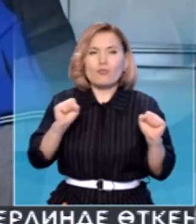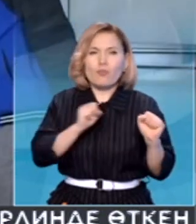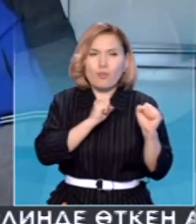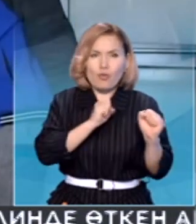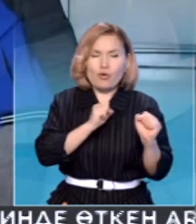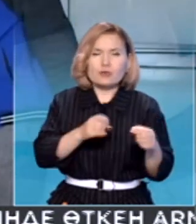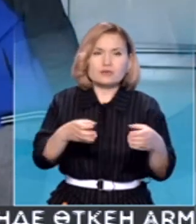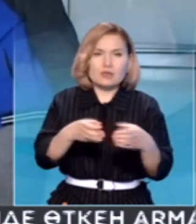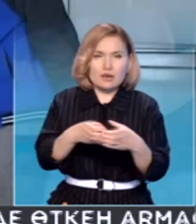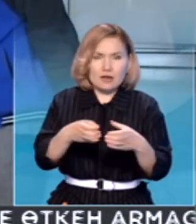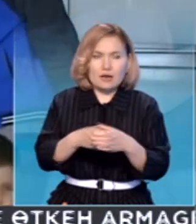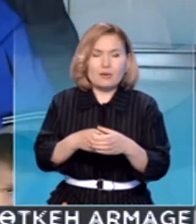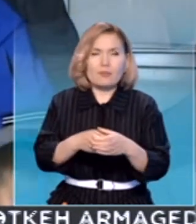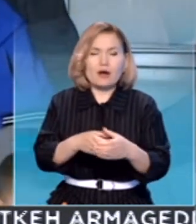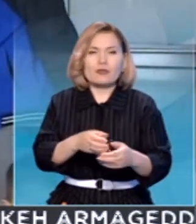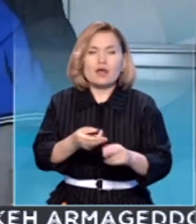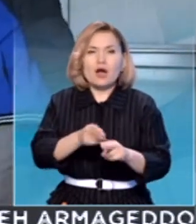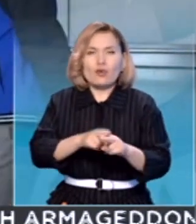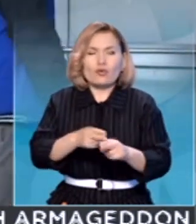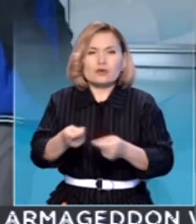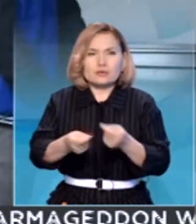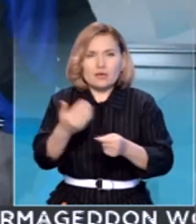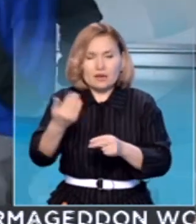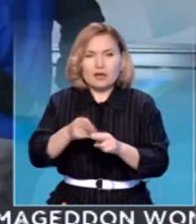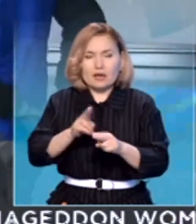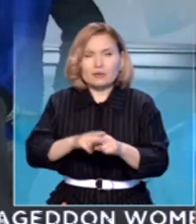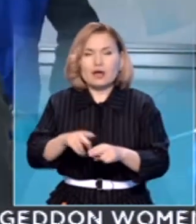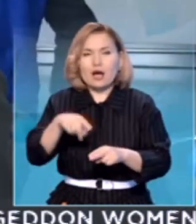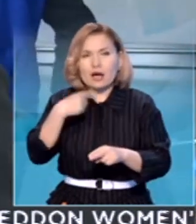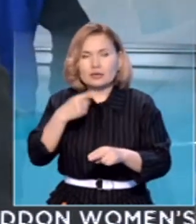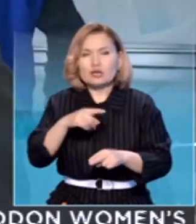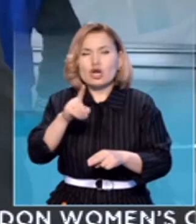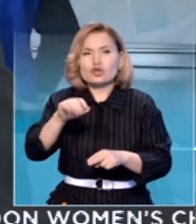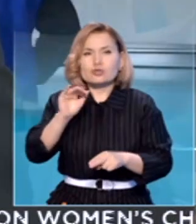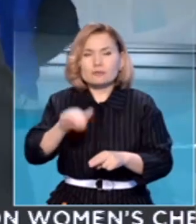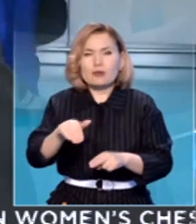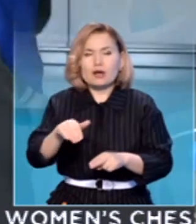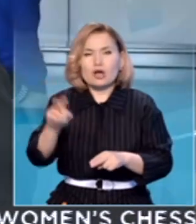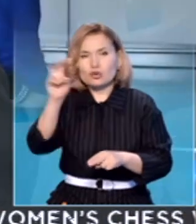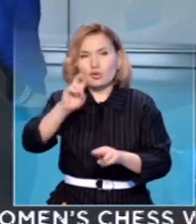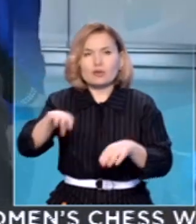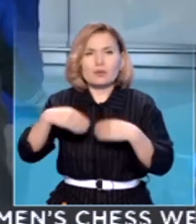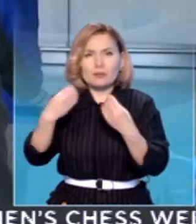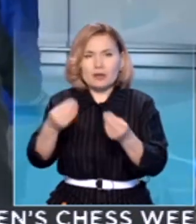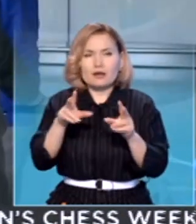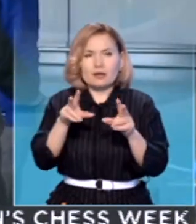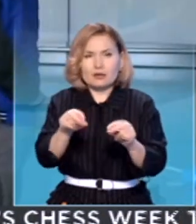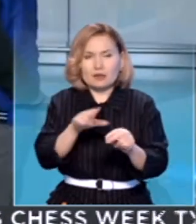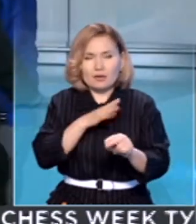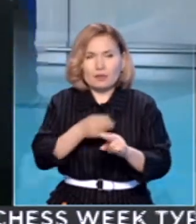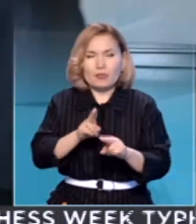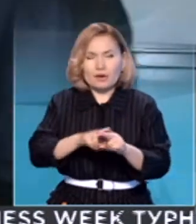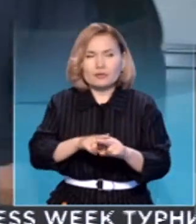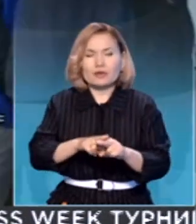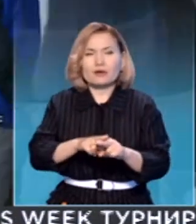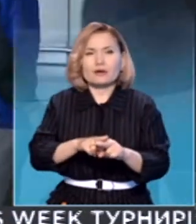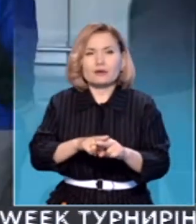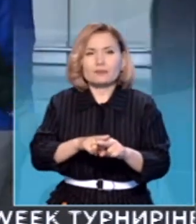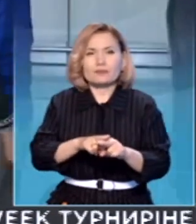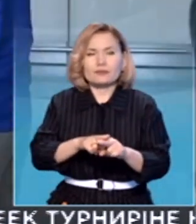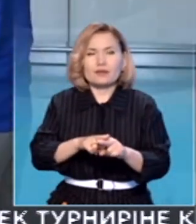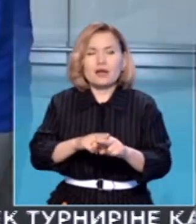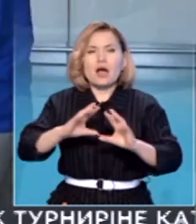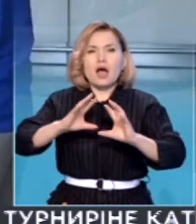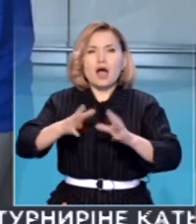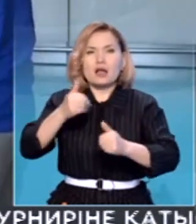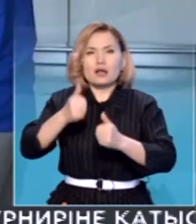дейін жеңімпаздарға 100 мың ақш долларын беретін айтқан еді. Сонымен бірге қазір осыдан бірер минут бұрын осы